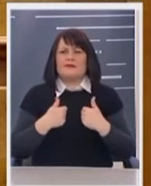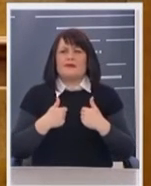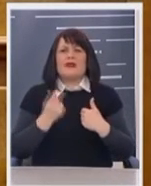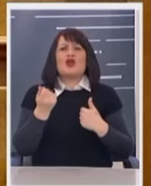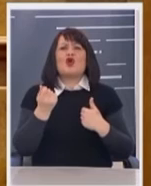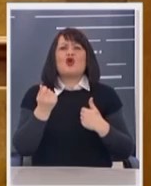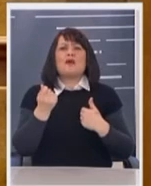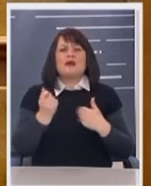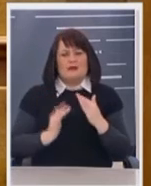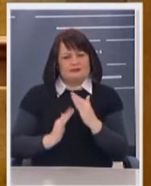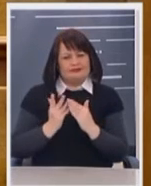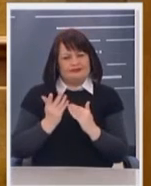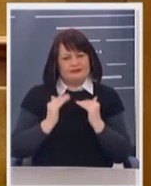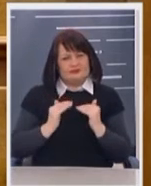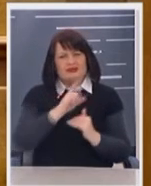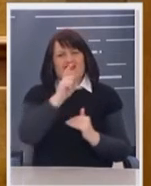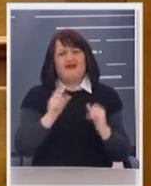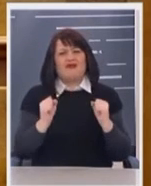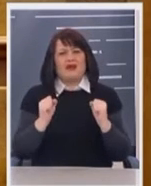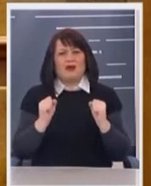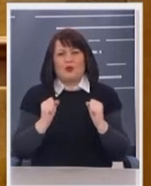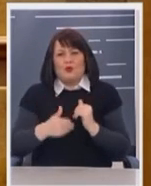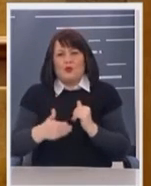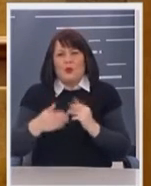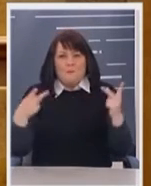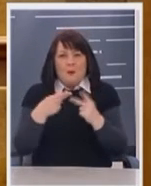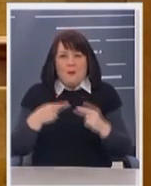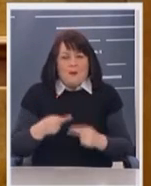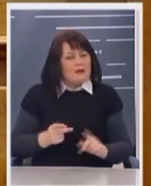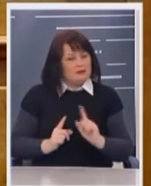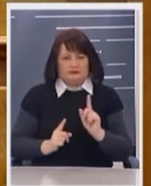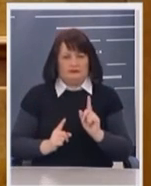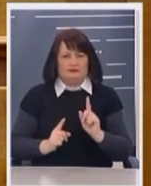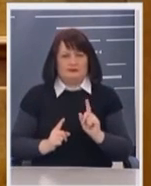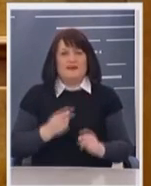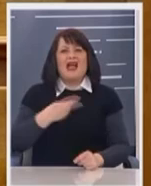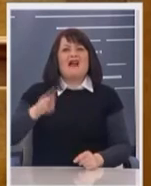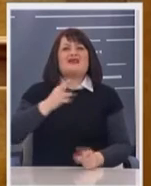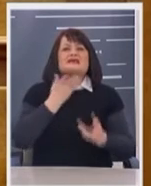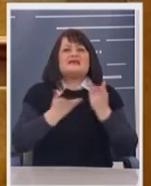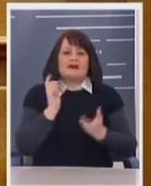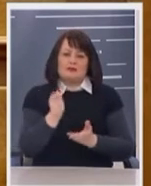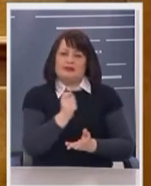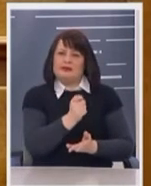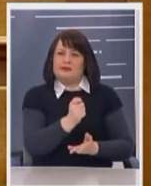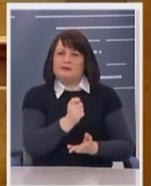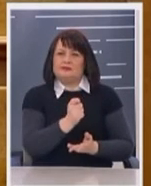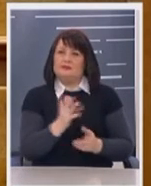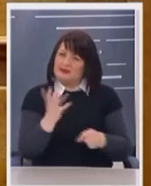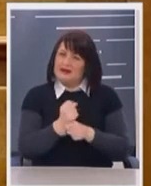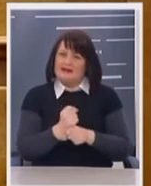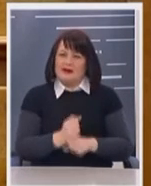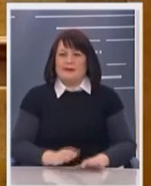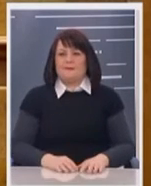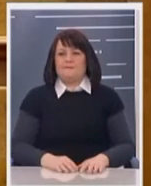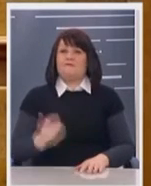οικονομικής βιωσιμότητας και μάλιστα χωρίς νέες περικοπές, αλλά με αυξήσεις δαπανών. Το ερώτημα είναι